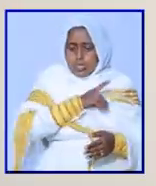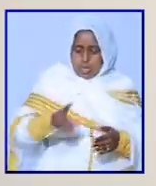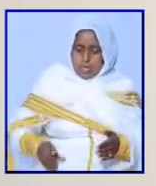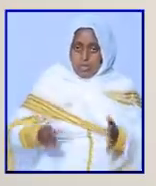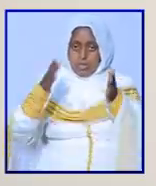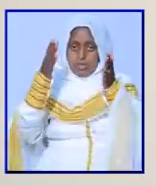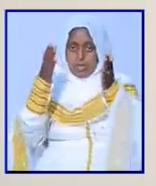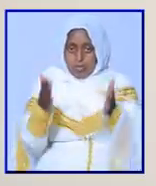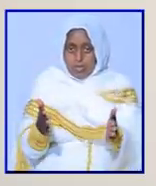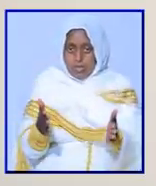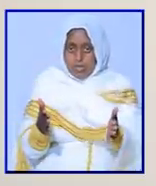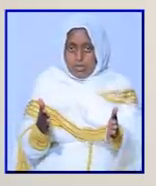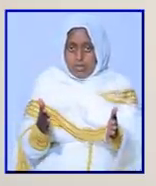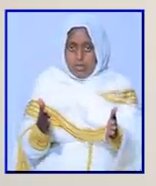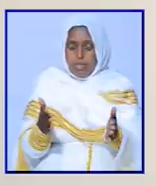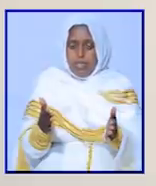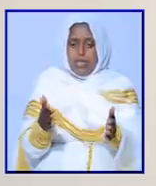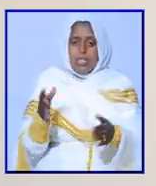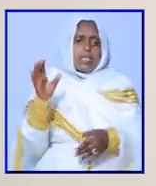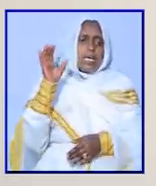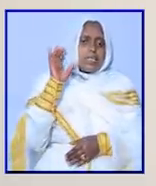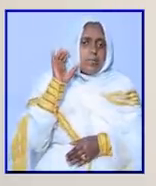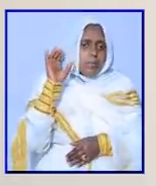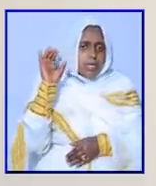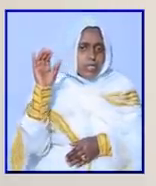ስለ ቆሮንቶስ ክርስቲያኖች